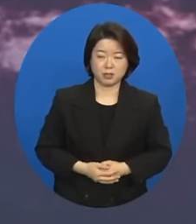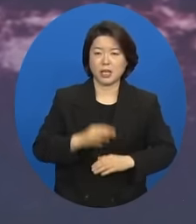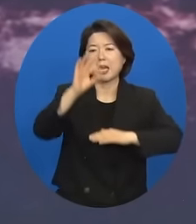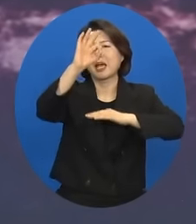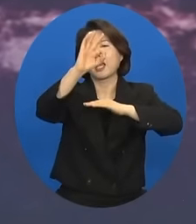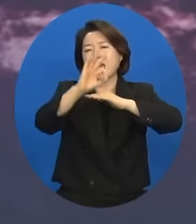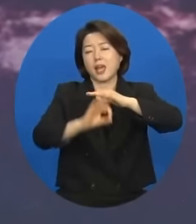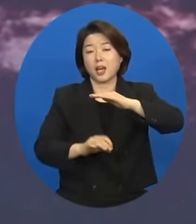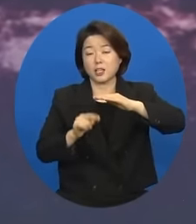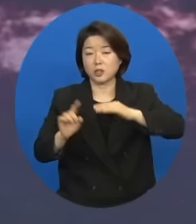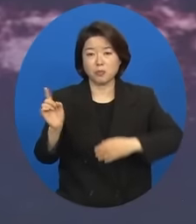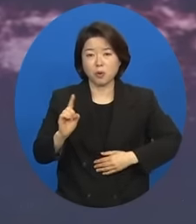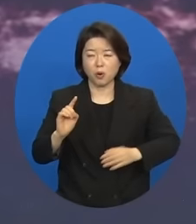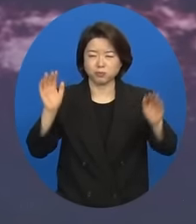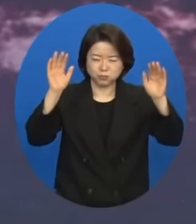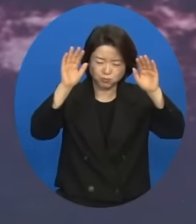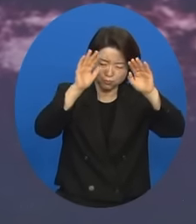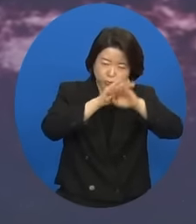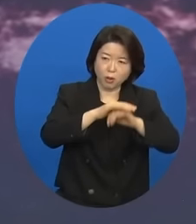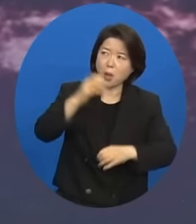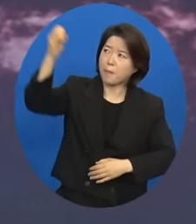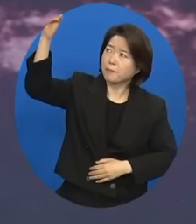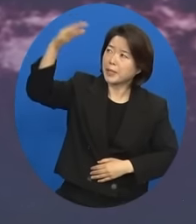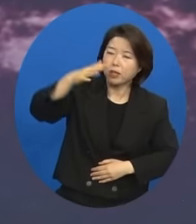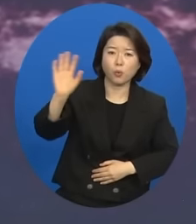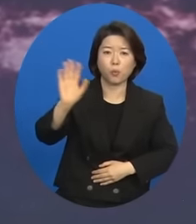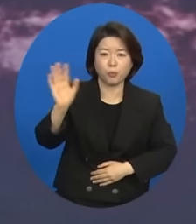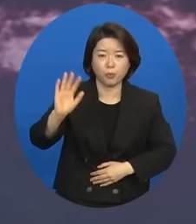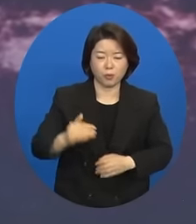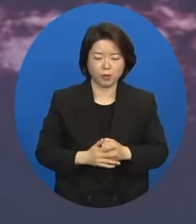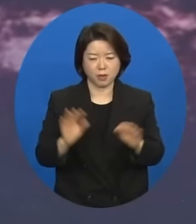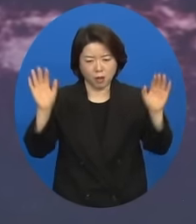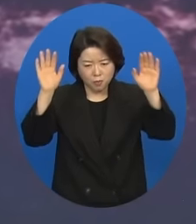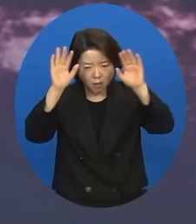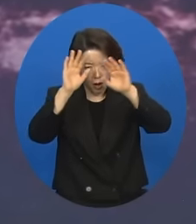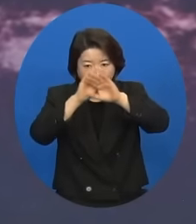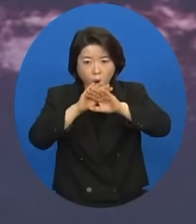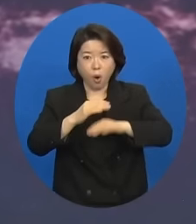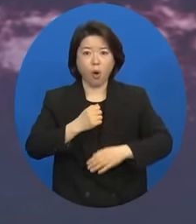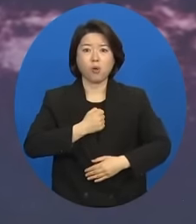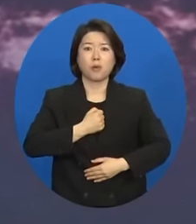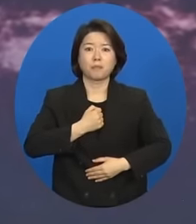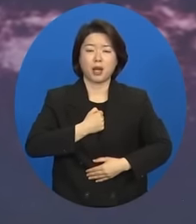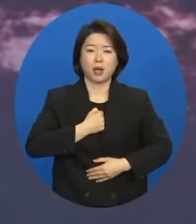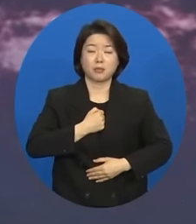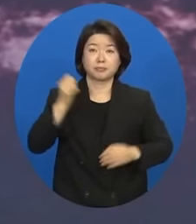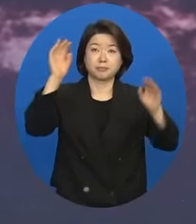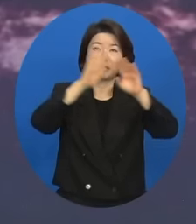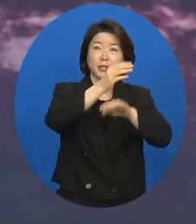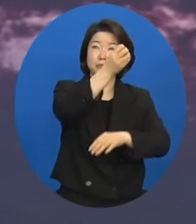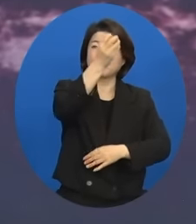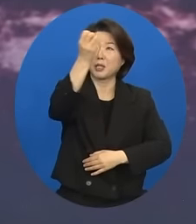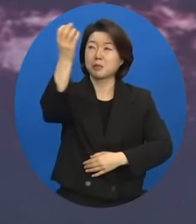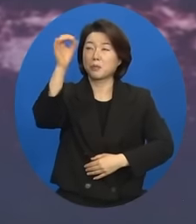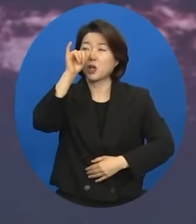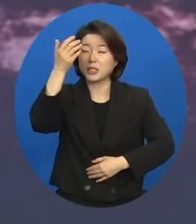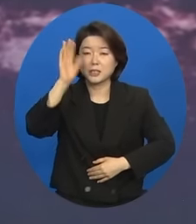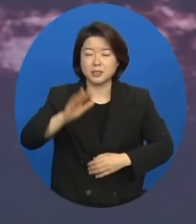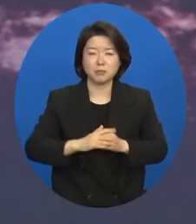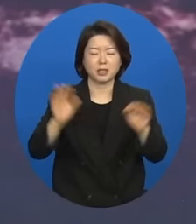어둠입니다 빛이 보이지가 않아요 막막한 것이죠 밤하늘의 별이 있긴 하지만